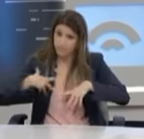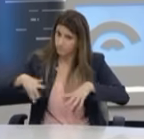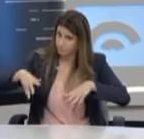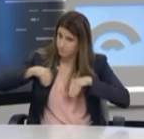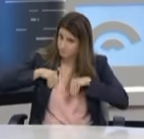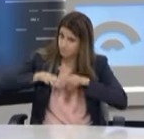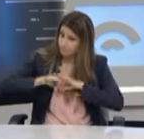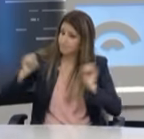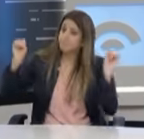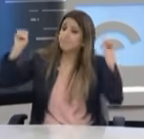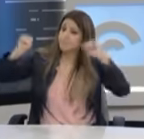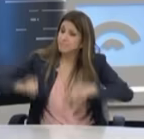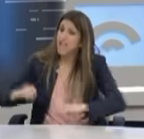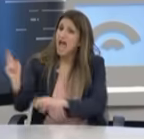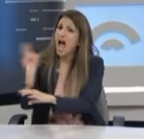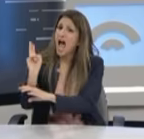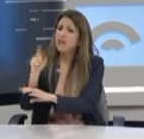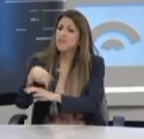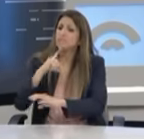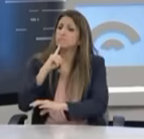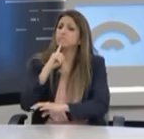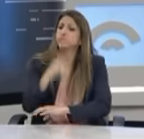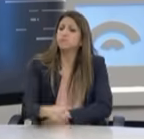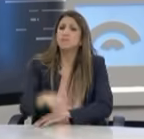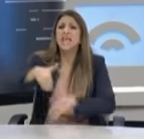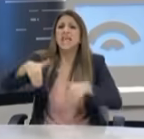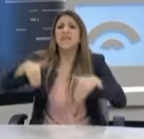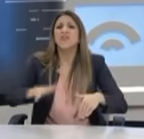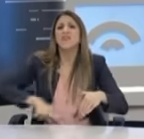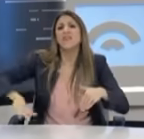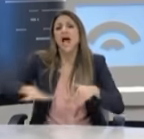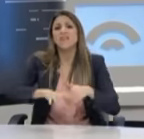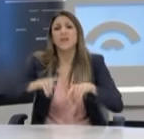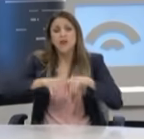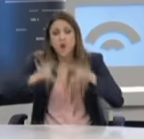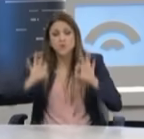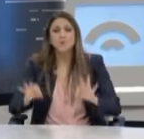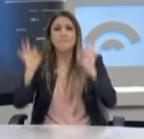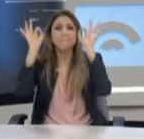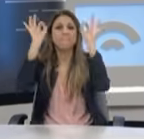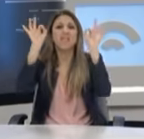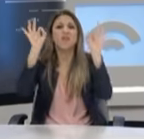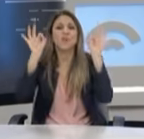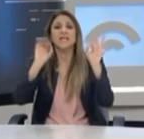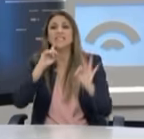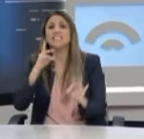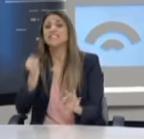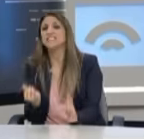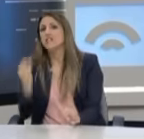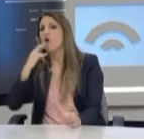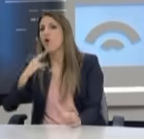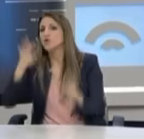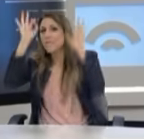agree to a document that would define the citizens of this country as Macedonians and the language